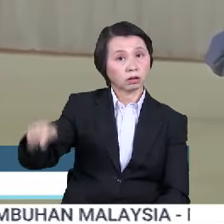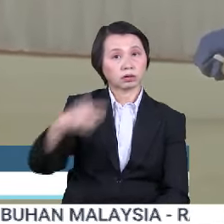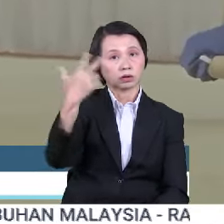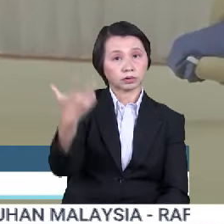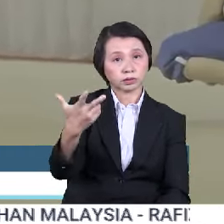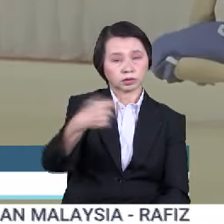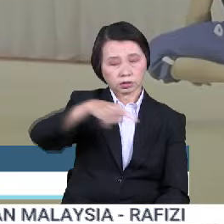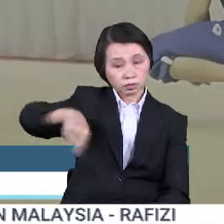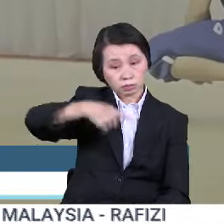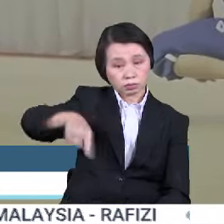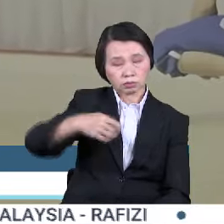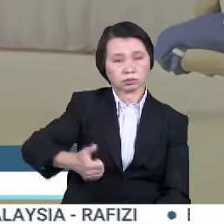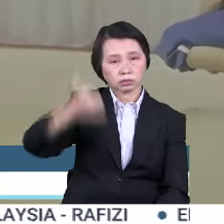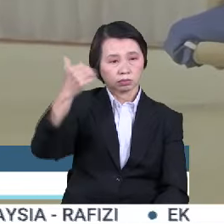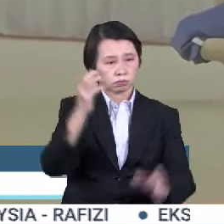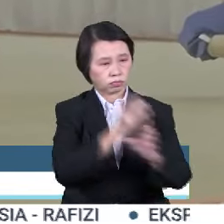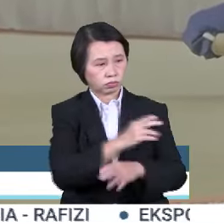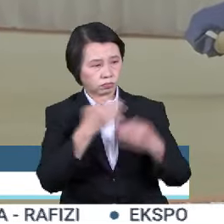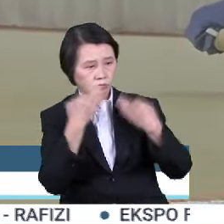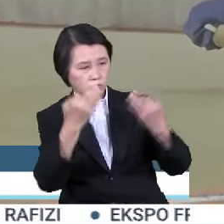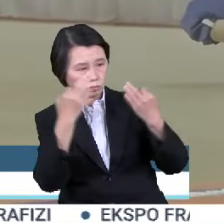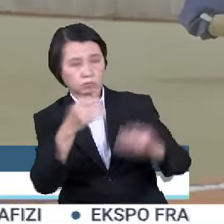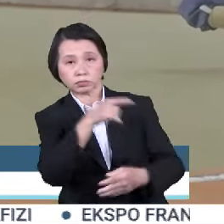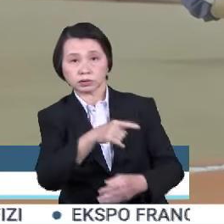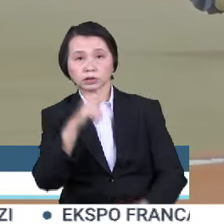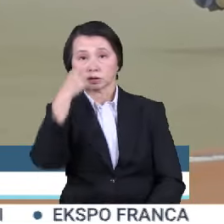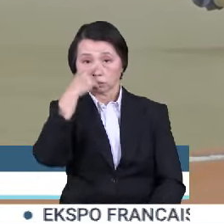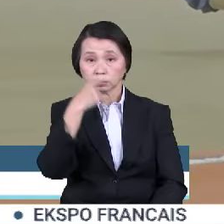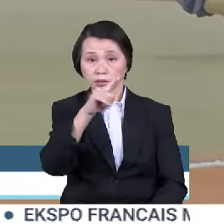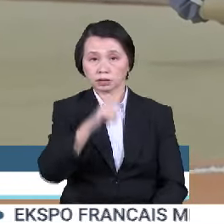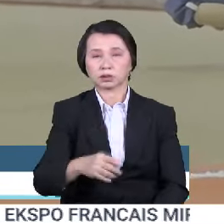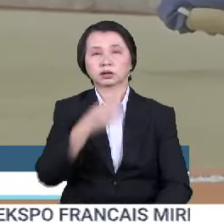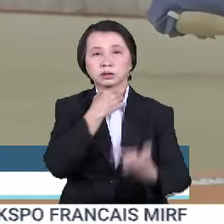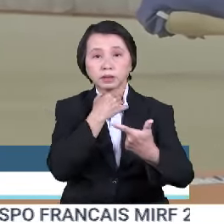ketiga-tiga pusingan mengatasi pencabar yang terkenal di Thailand. Pingat perak